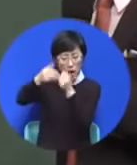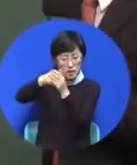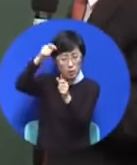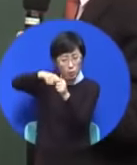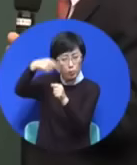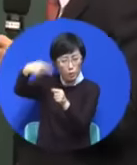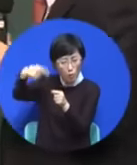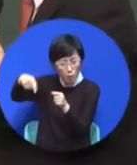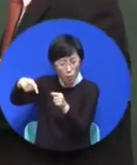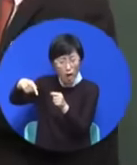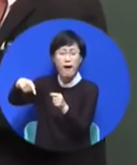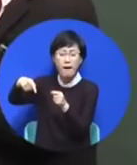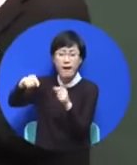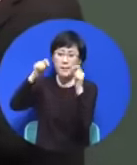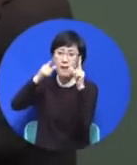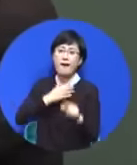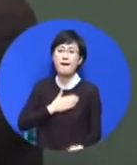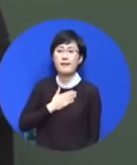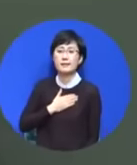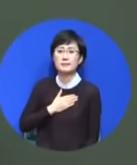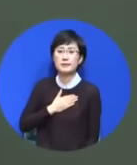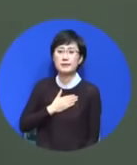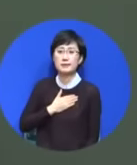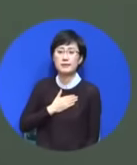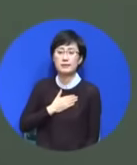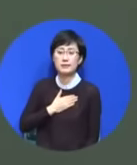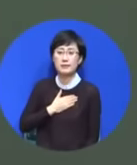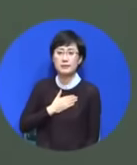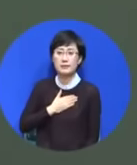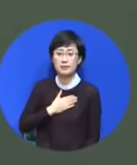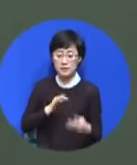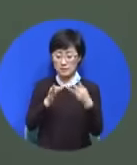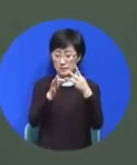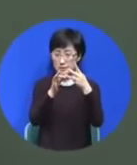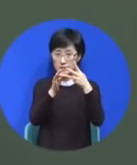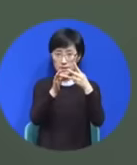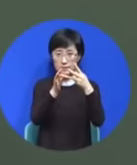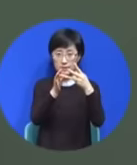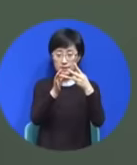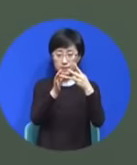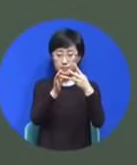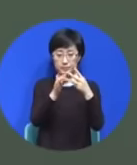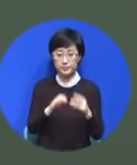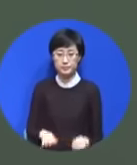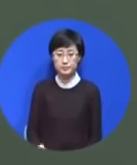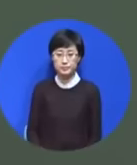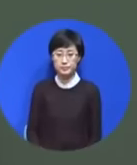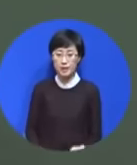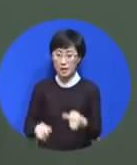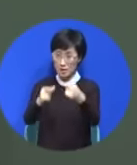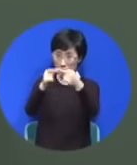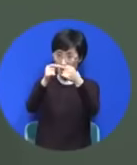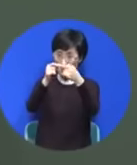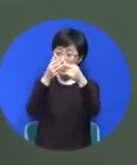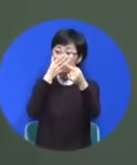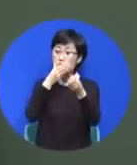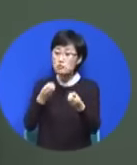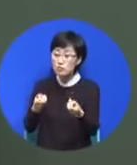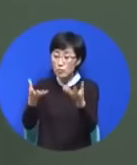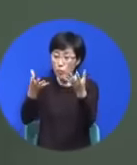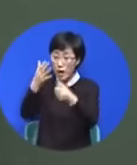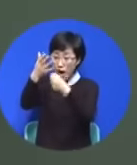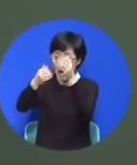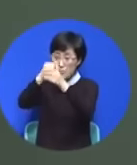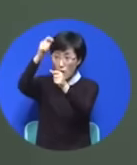겁니다 그리고 세번째 것입니다이 축복은